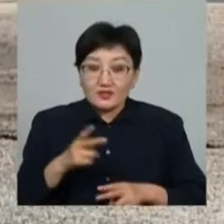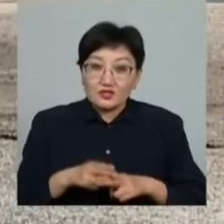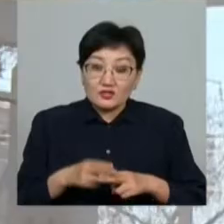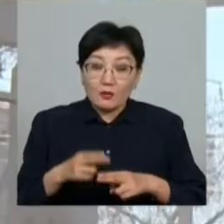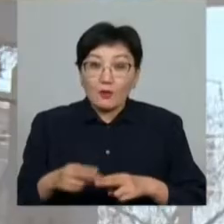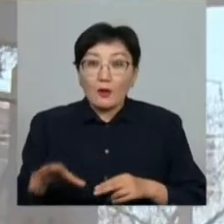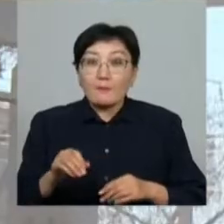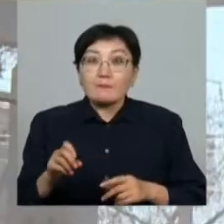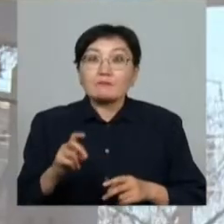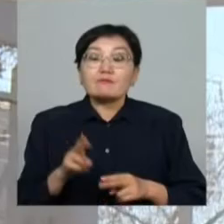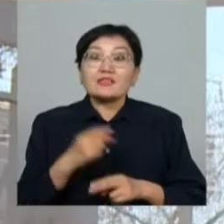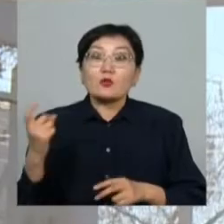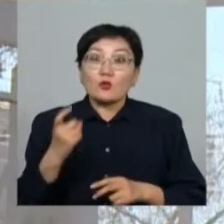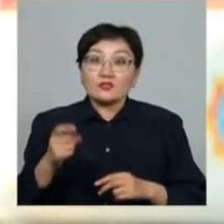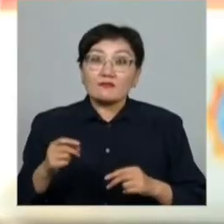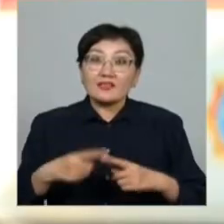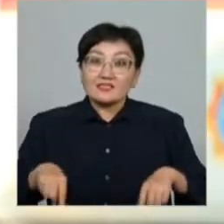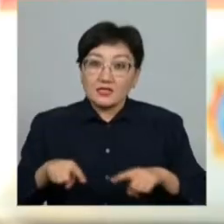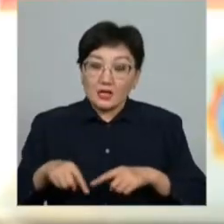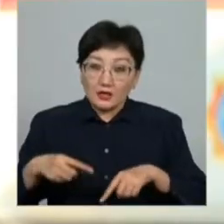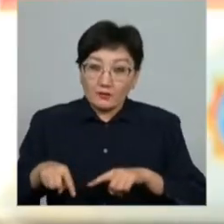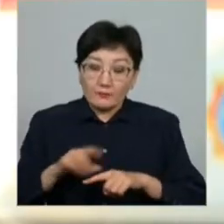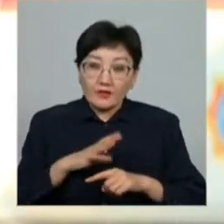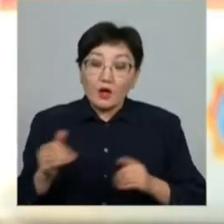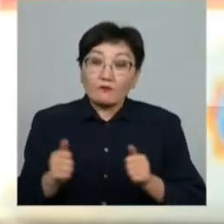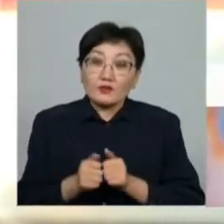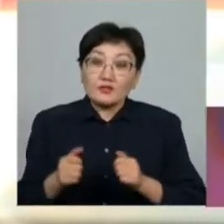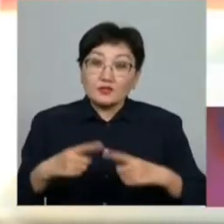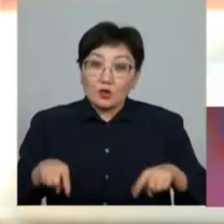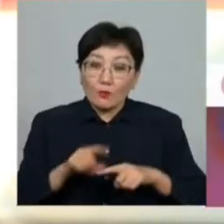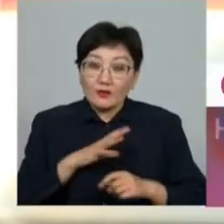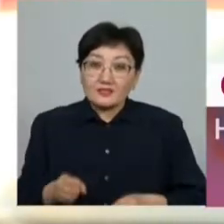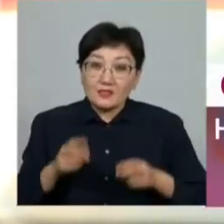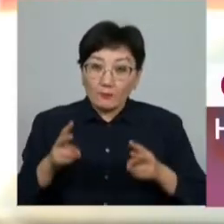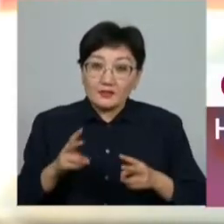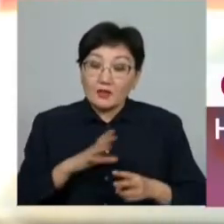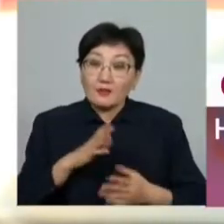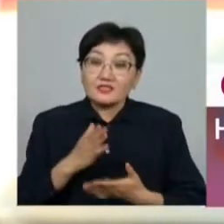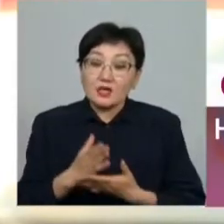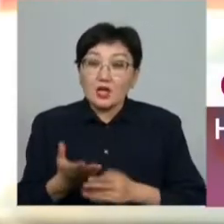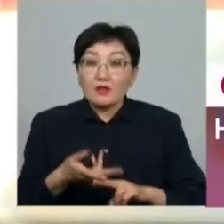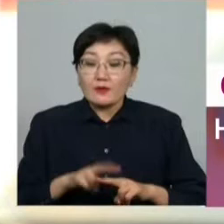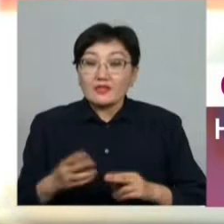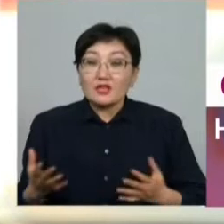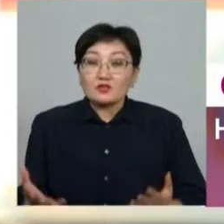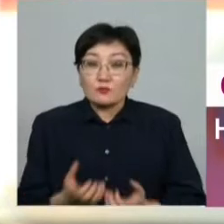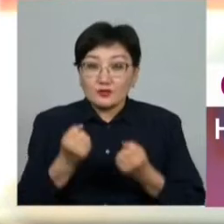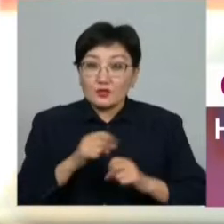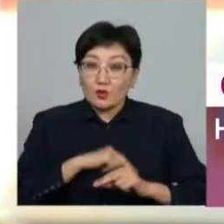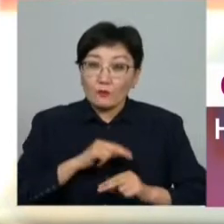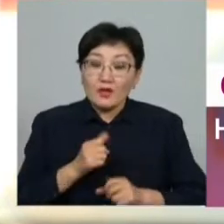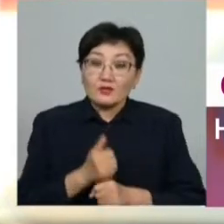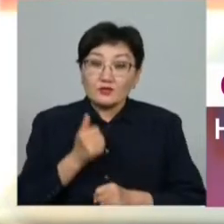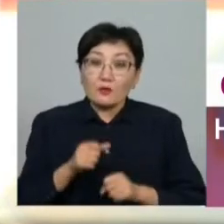бесхозного ch3 marathon а возле здания было опасно находиться поэтому наши спасатели работали строго